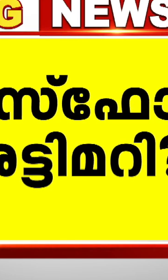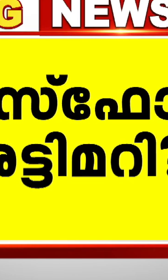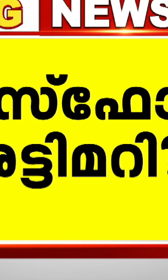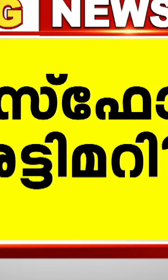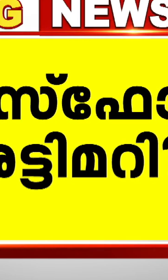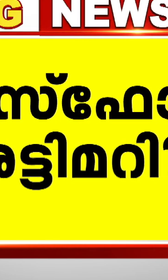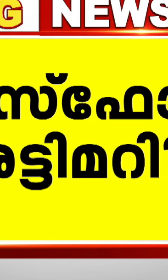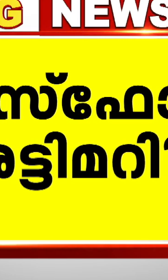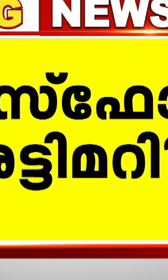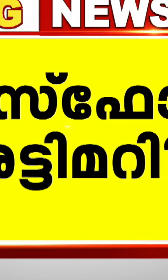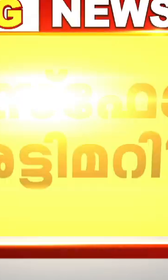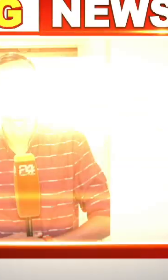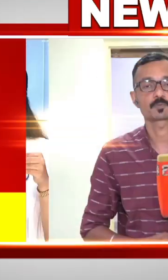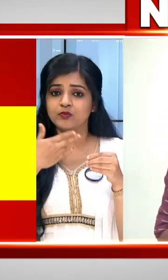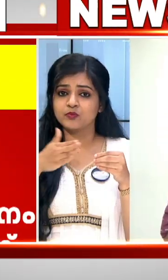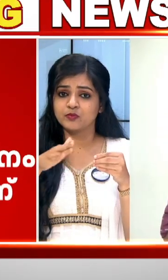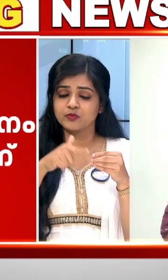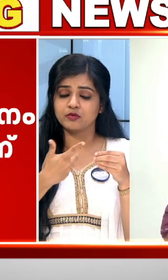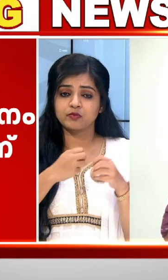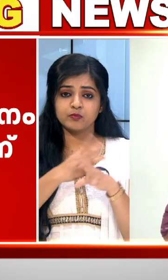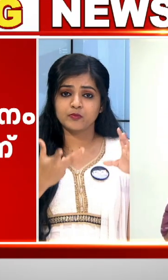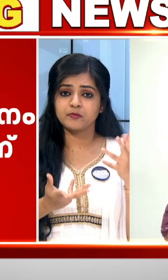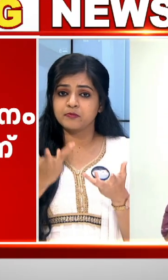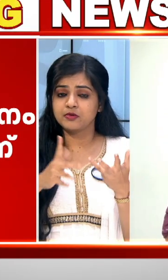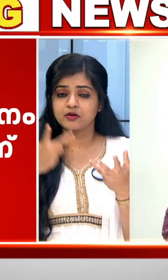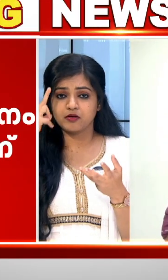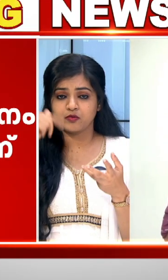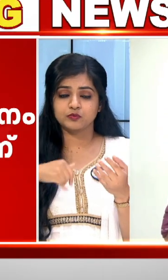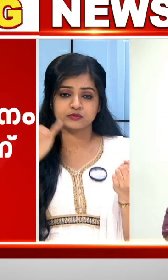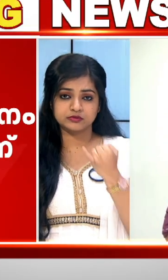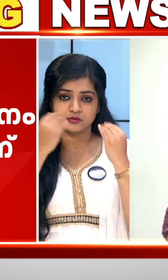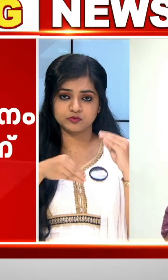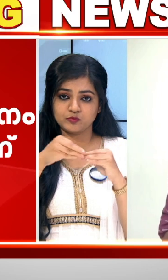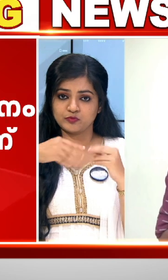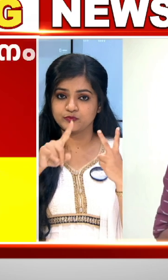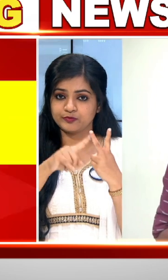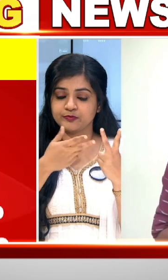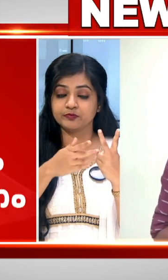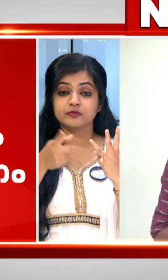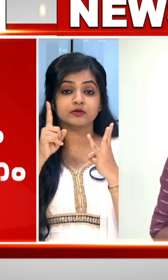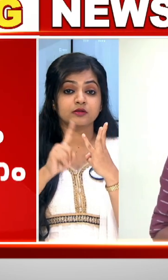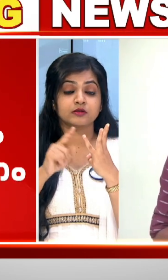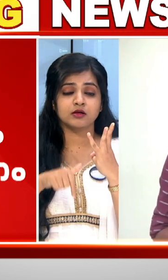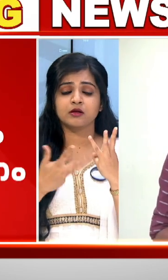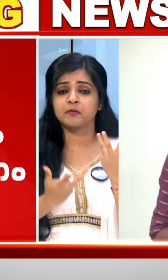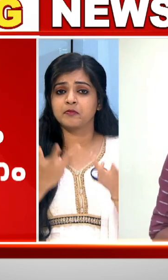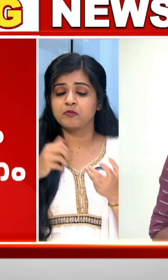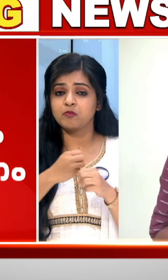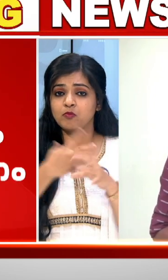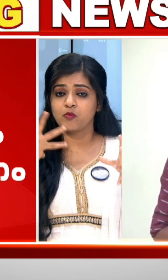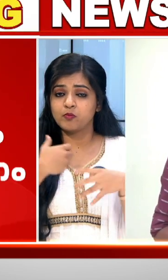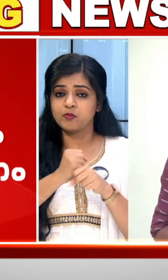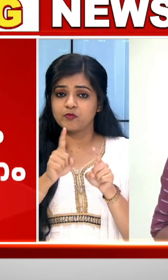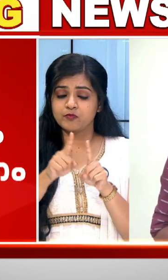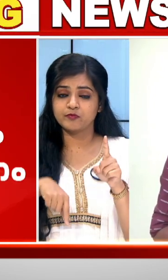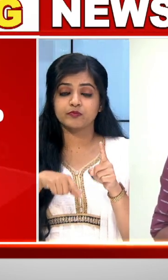പൈപ്പ് ലൈനിൽ ഉണ്ടായിരുന്ന ലീക്കാണോ അതിനുള്ള കാരണം, സ്ഫോടനത്തിനുള്ള കാരണം എന്ന് പരിശോധിക്കുന്നു. മറ്റൊന്നാണ് ഈ പറഞ്ഞ രീതിയിലുള്ള അട്ടിമറി ശ്രമത്തിലേക്കുള്ള ഒരു